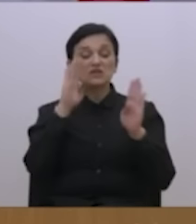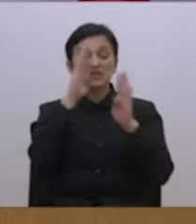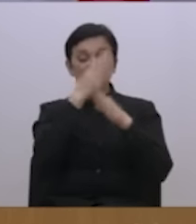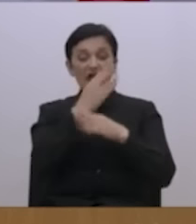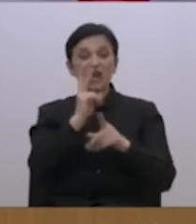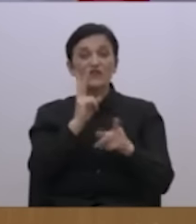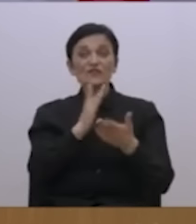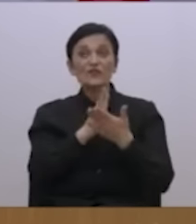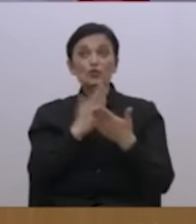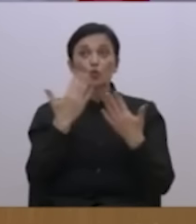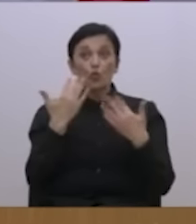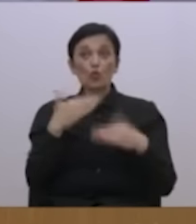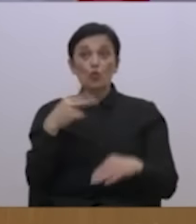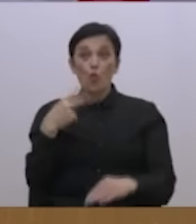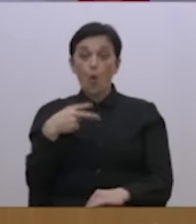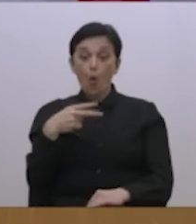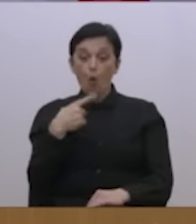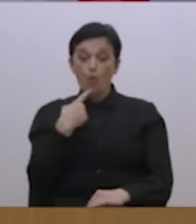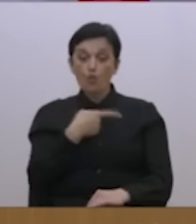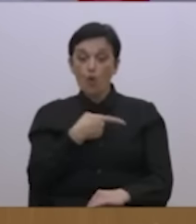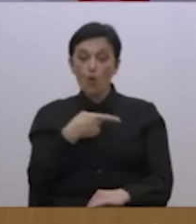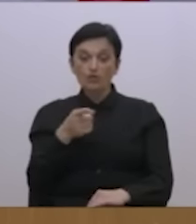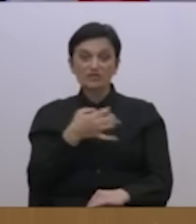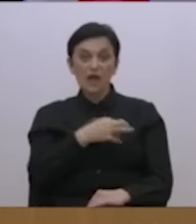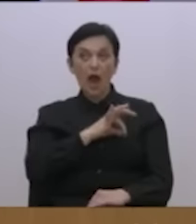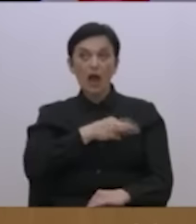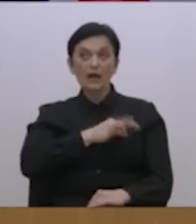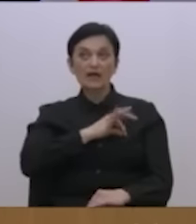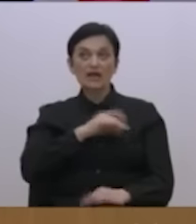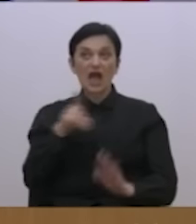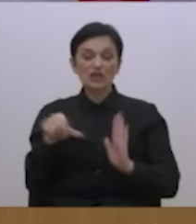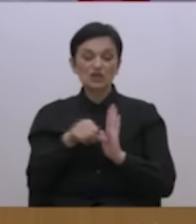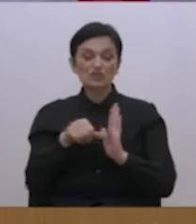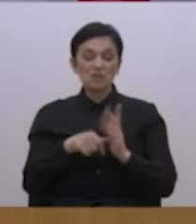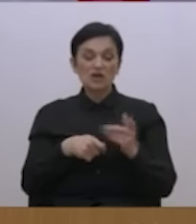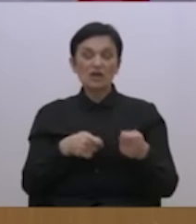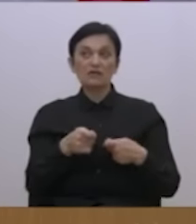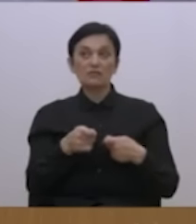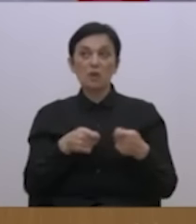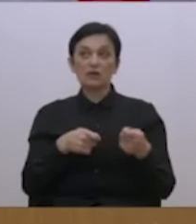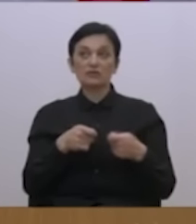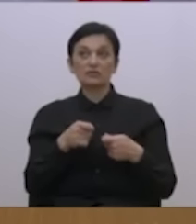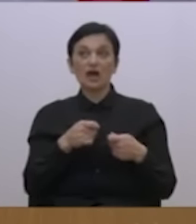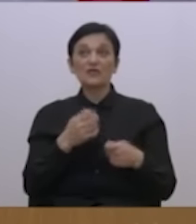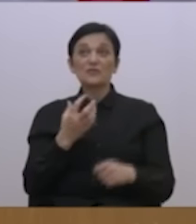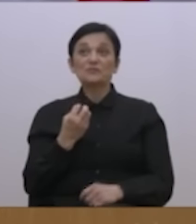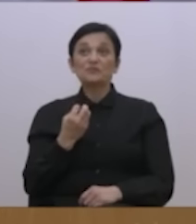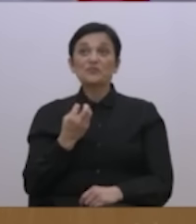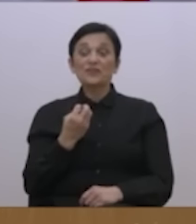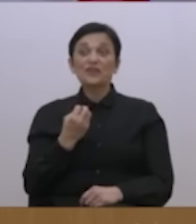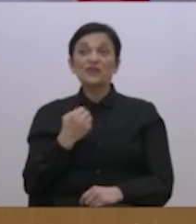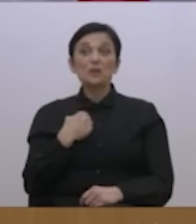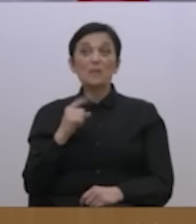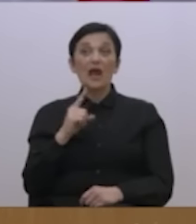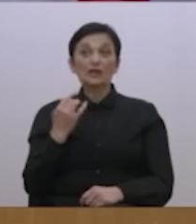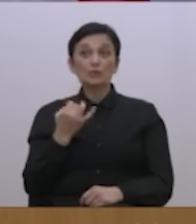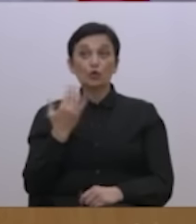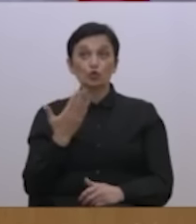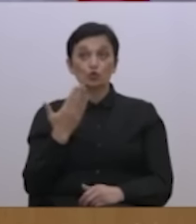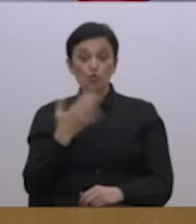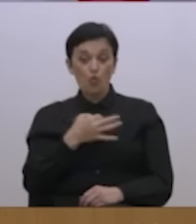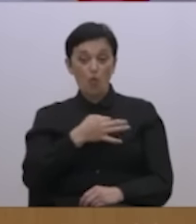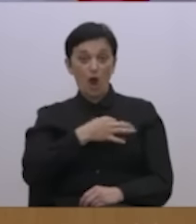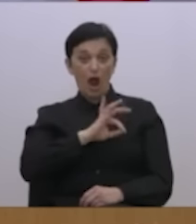და რომელიც უკვე 20 წელია თურმე აგენტების მეშვეობით გმართავს. და კიდე ესე იგი რა მაინტერესებს, თუ ეს